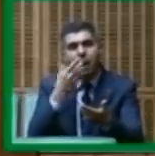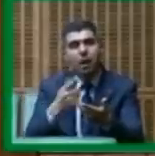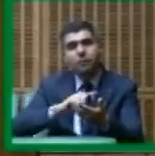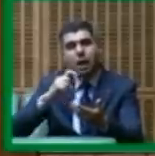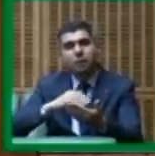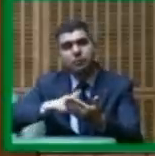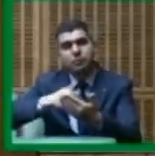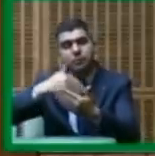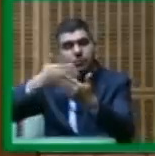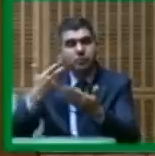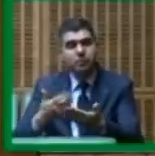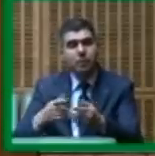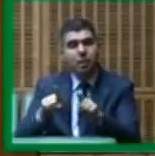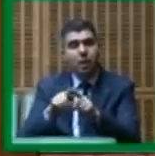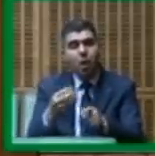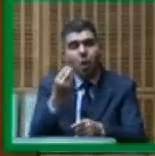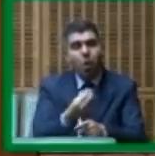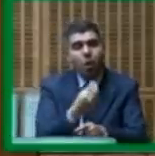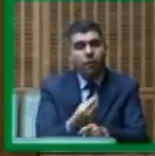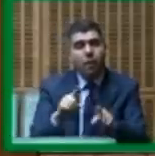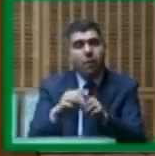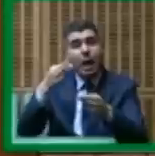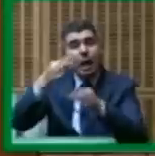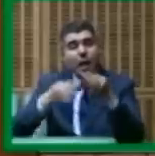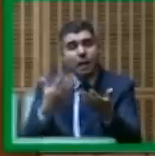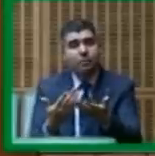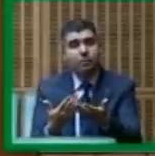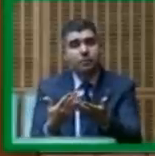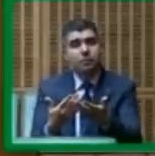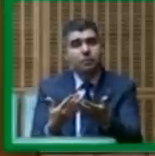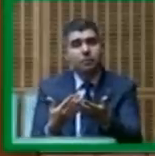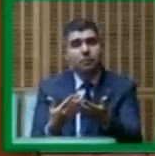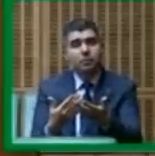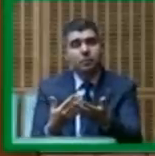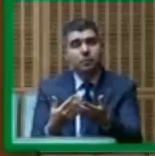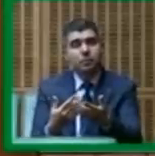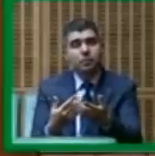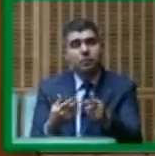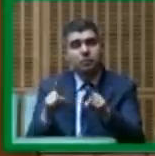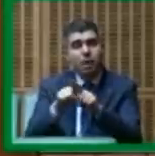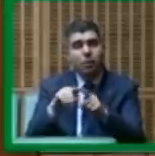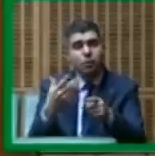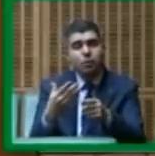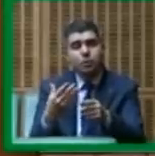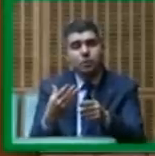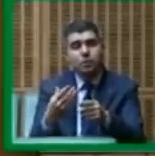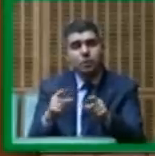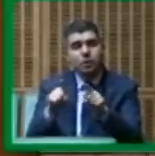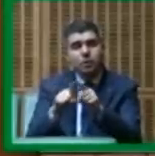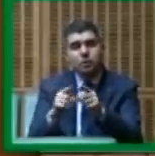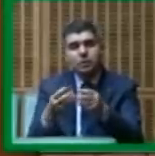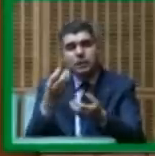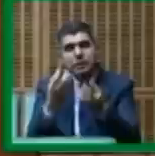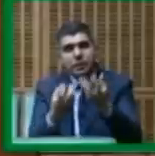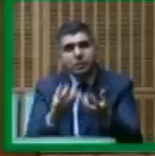كاين اللي كيعطيوا لولادهم في عوض الحليب، كيعطيوهم سميتو داكشي اللي كينتج من الطبخ